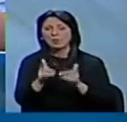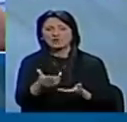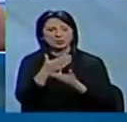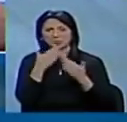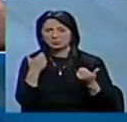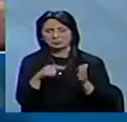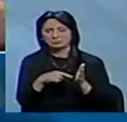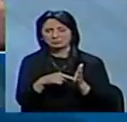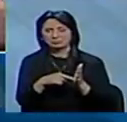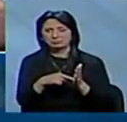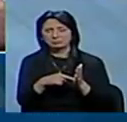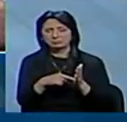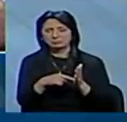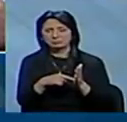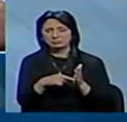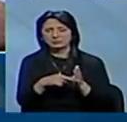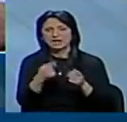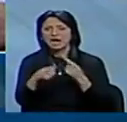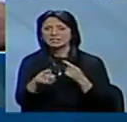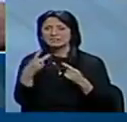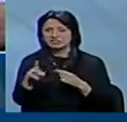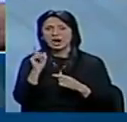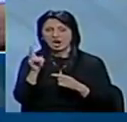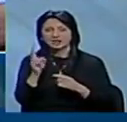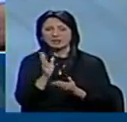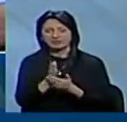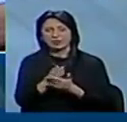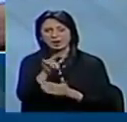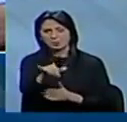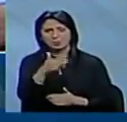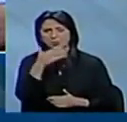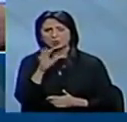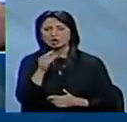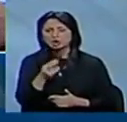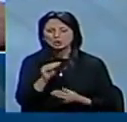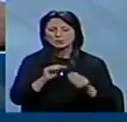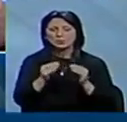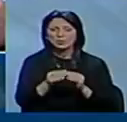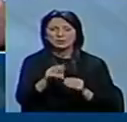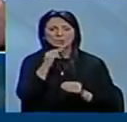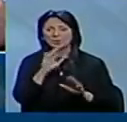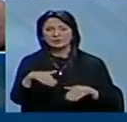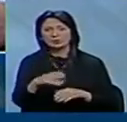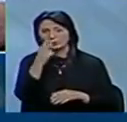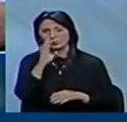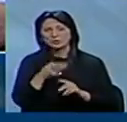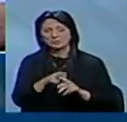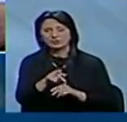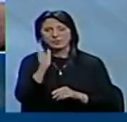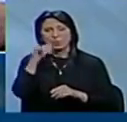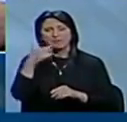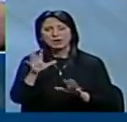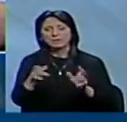არ არის აქცენტი გაკეთებული, გასხოვებით სხვა კანდიდატებისაგან, რომლებიც სწორედ ამაზე აკეთებენ აქცენტს, მიუხედავად იმისა, რომ ეს